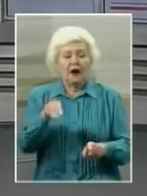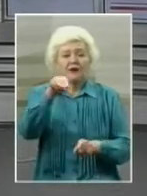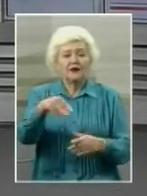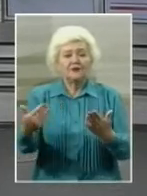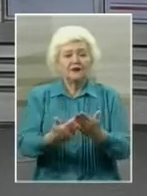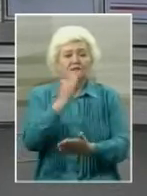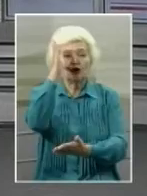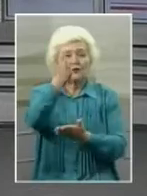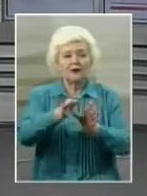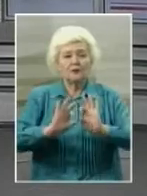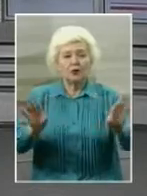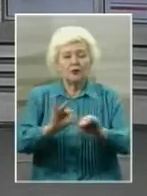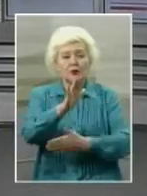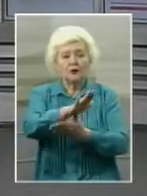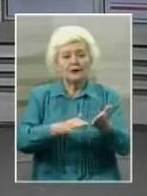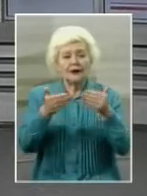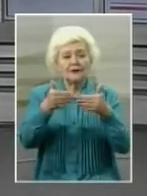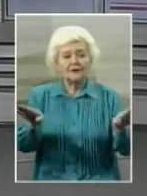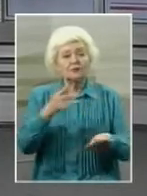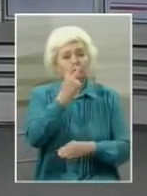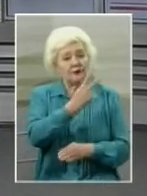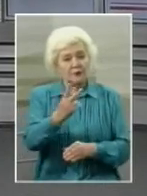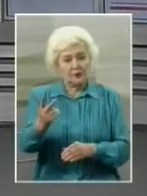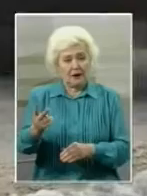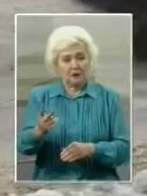Таврійські новини у прямому ефірі. Далі випуску ви побачите.